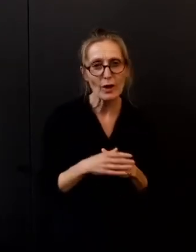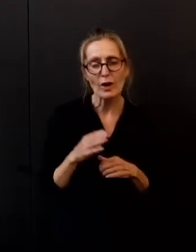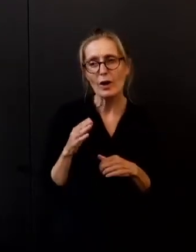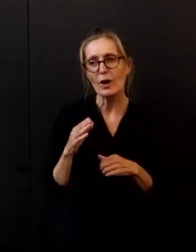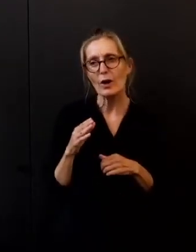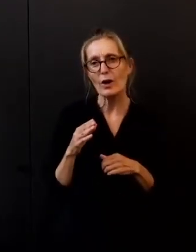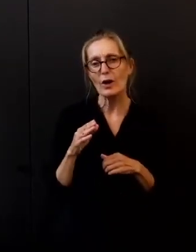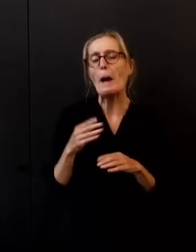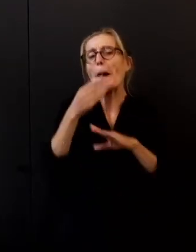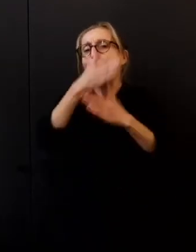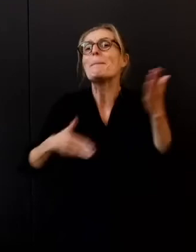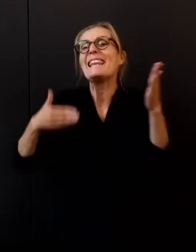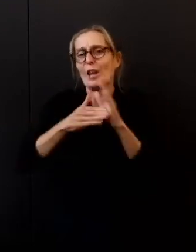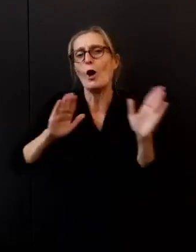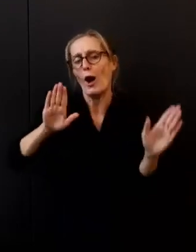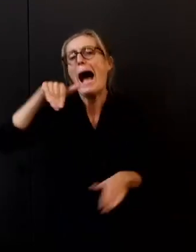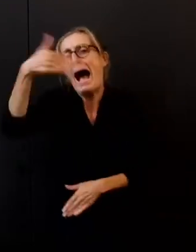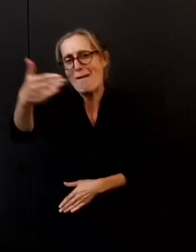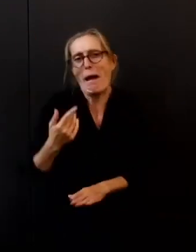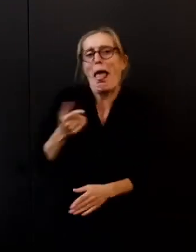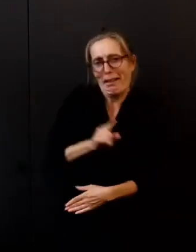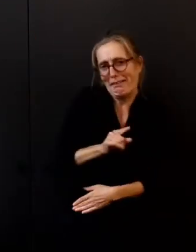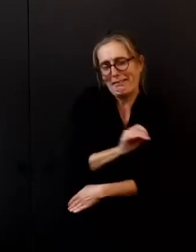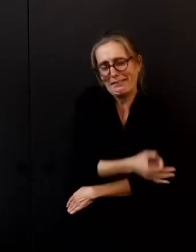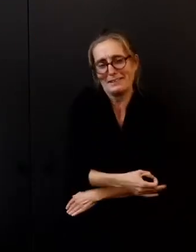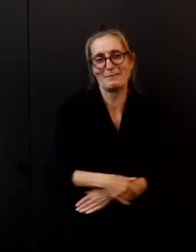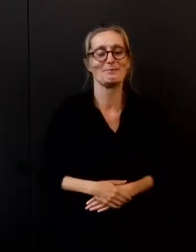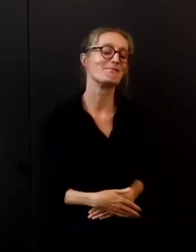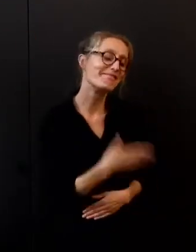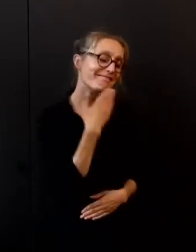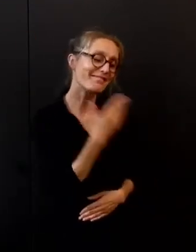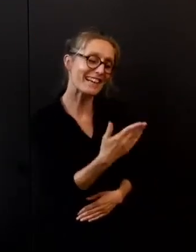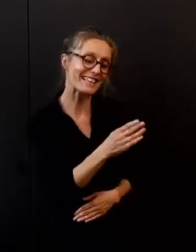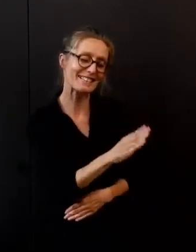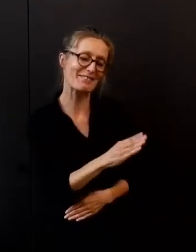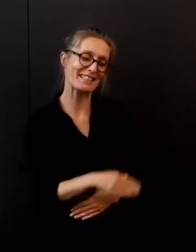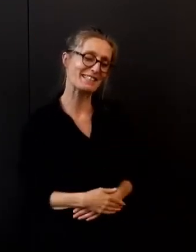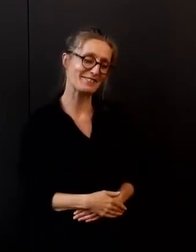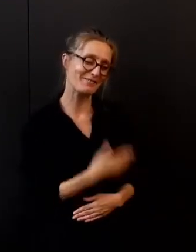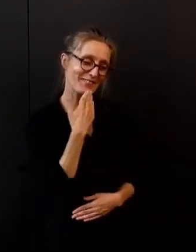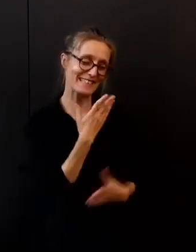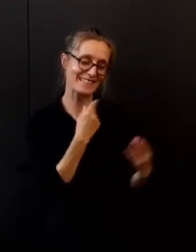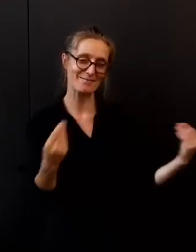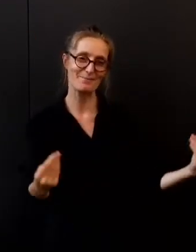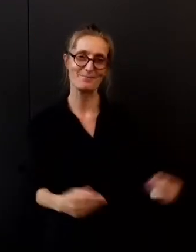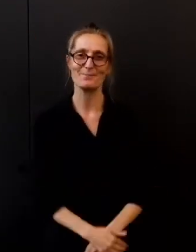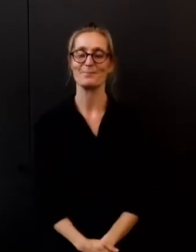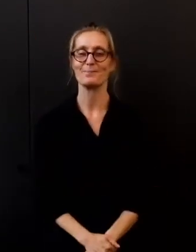Après la mi-temps. Merci Baptiste, merci énormément.